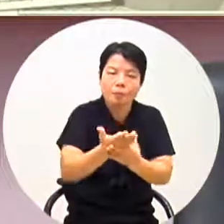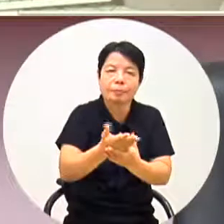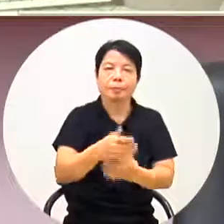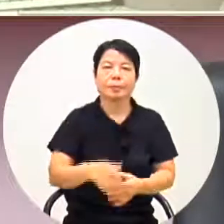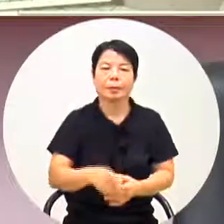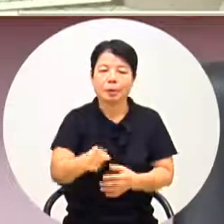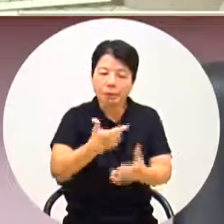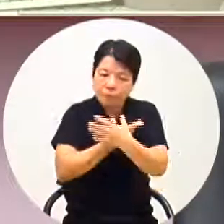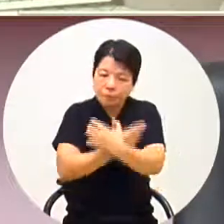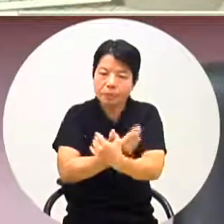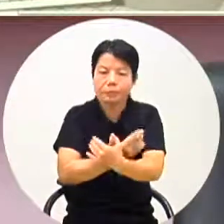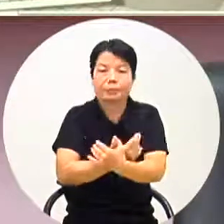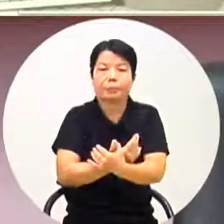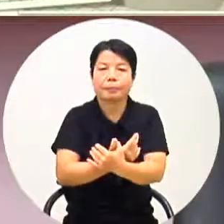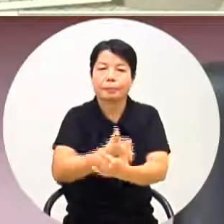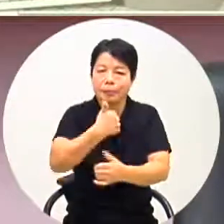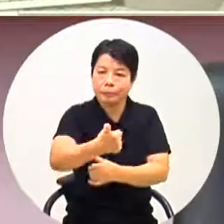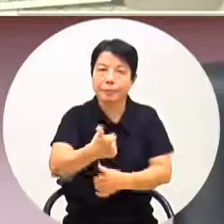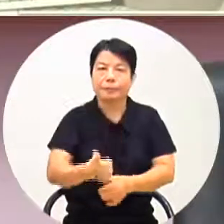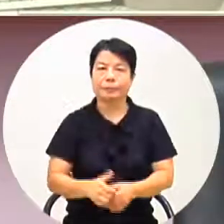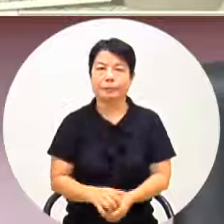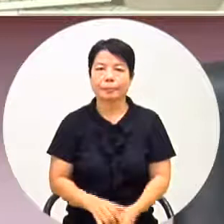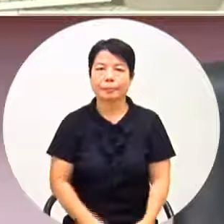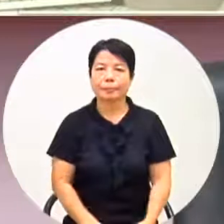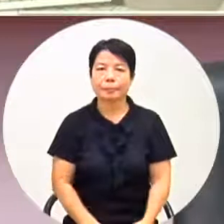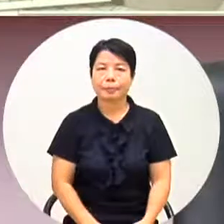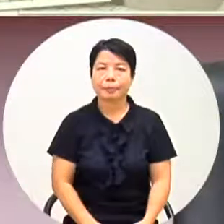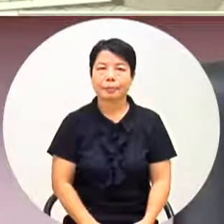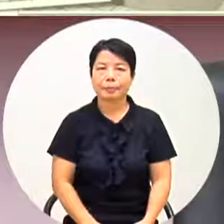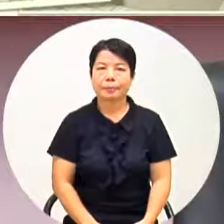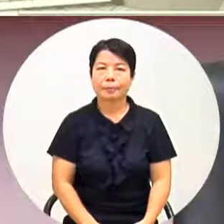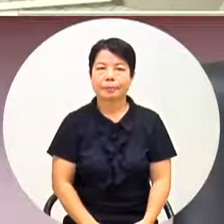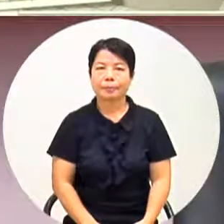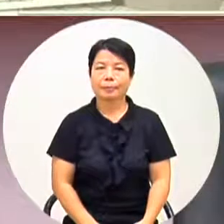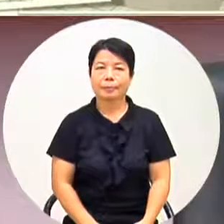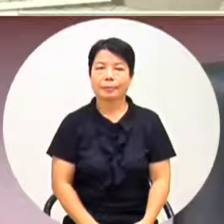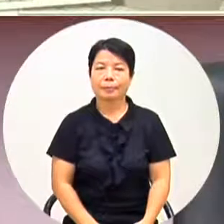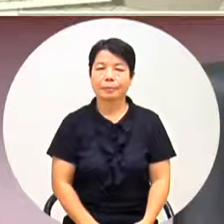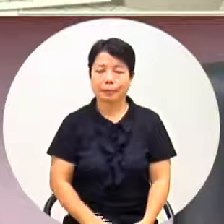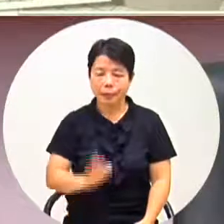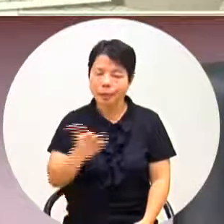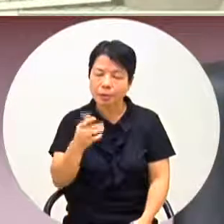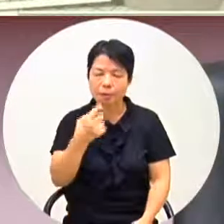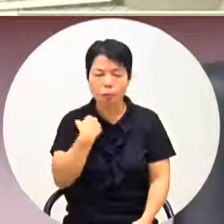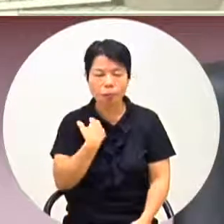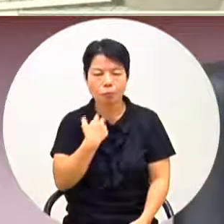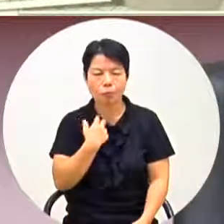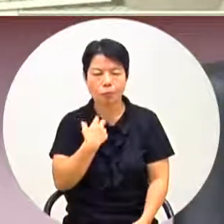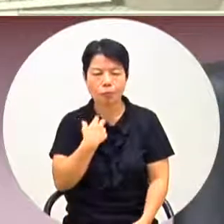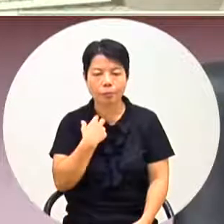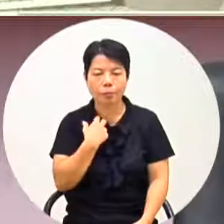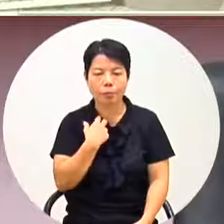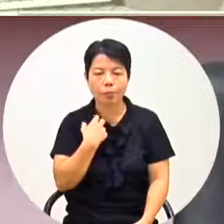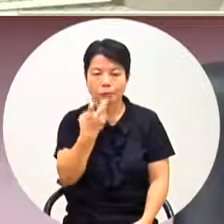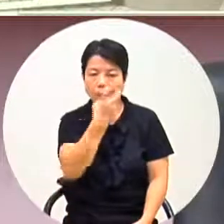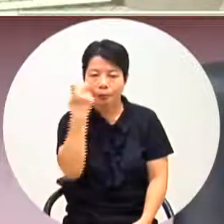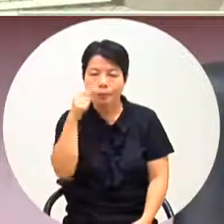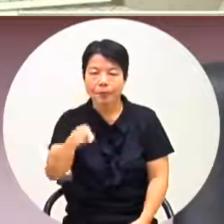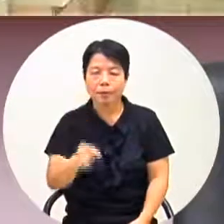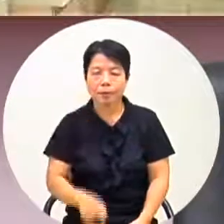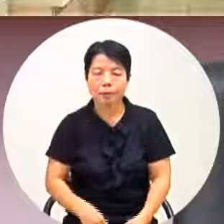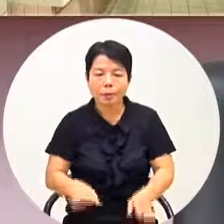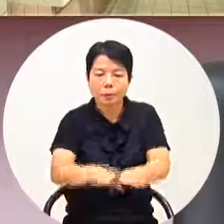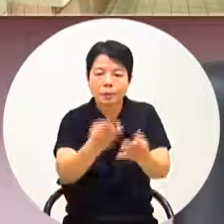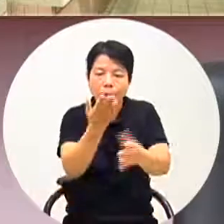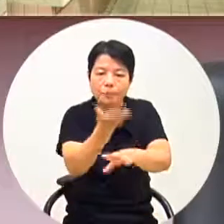的奖励非常非常的好哦。但是呢，我也查到，其实咱讲开放空间，